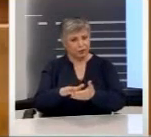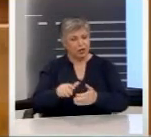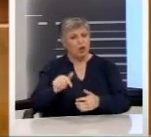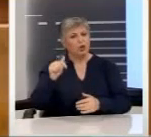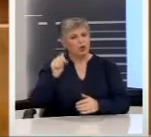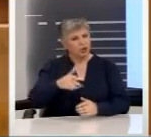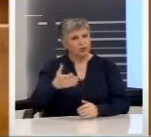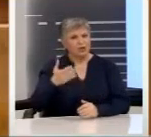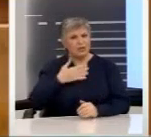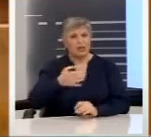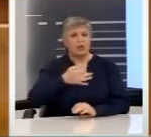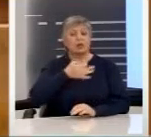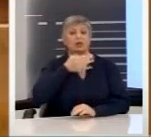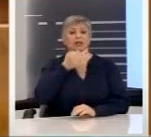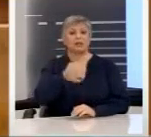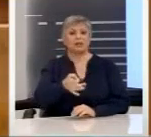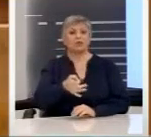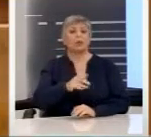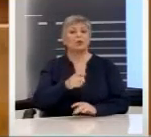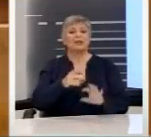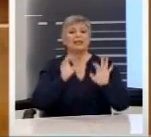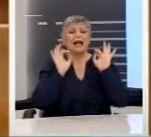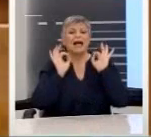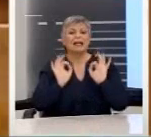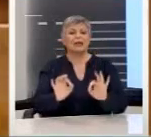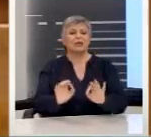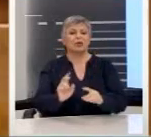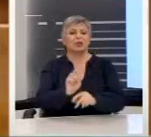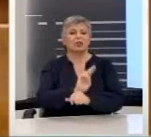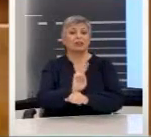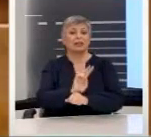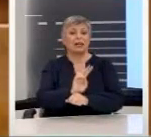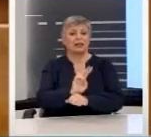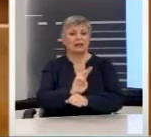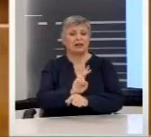επικαλεστώ ό,τι έχει αποφασίσει. Ακούστε να δείτε.